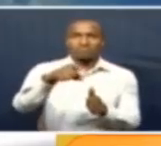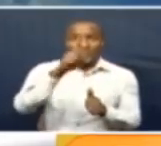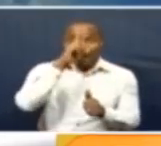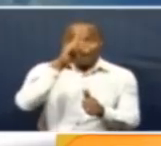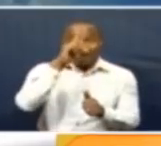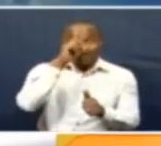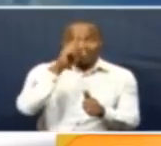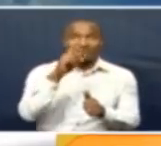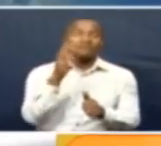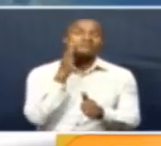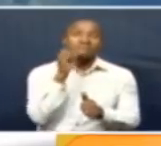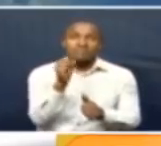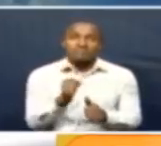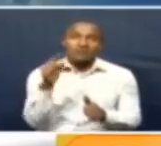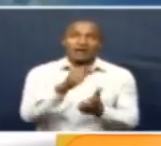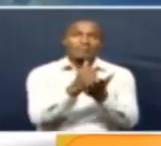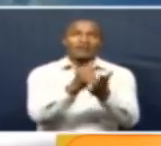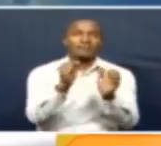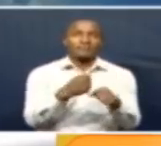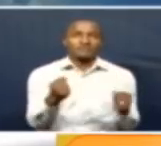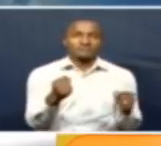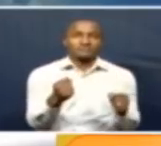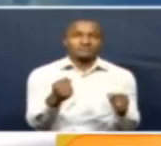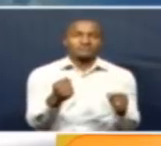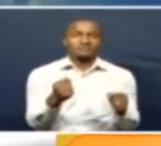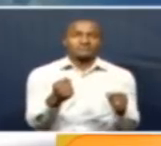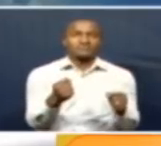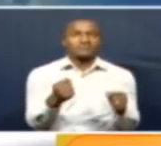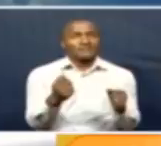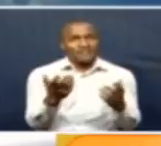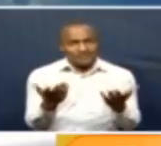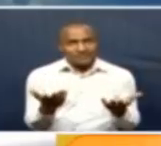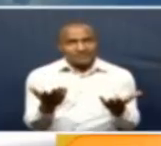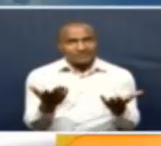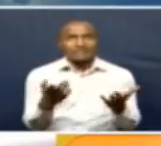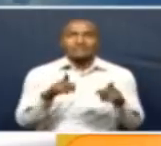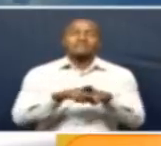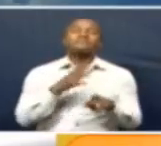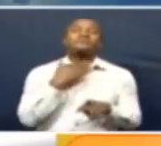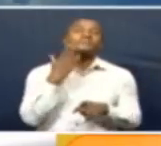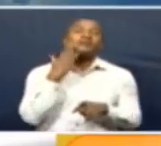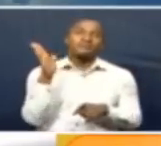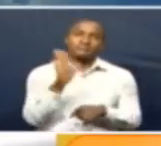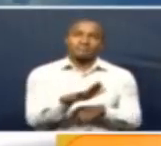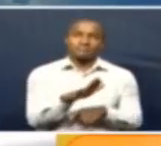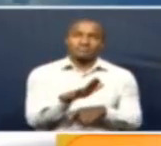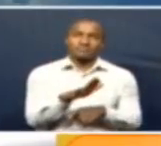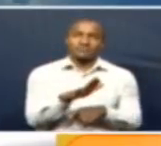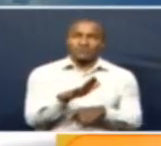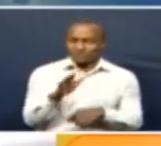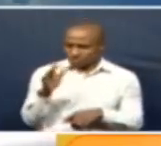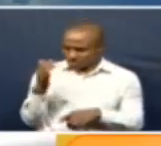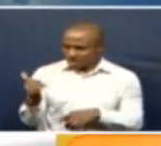shosho hawezi kuja kutusaidia kwa sababu anataka mamu arudi na anataka dadi abadilike. So turudi kwa hii swali ya